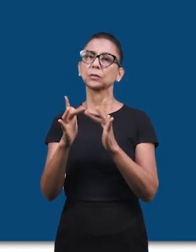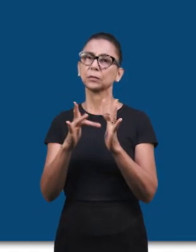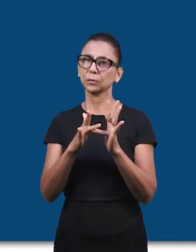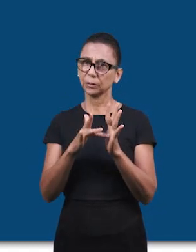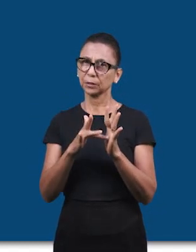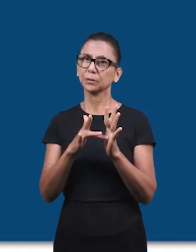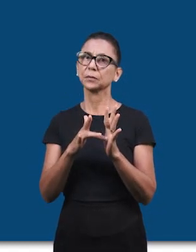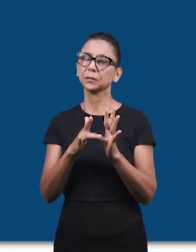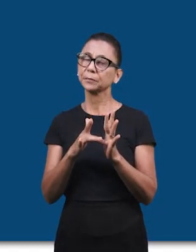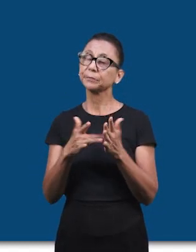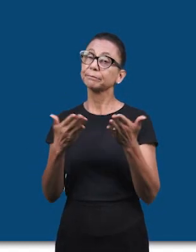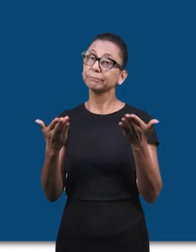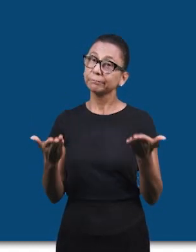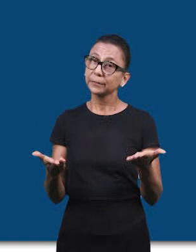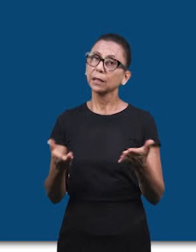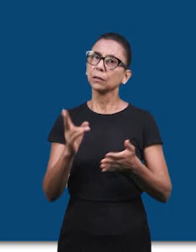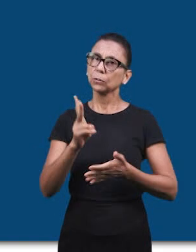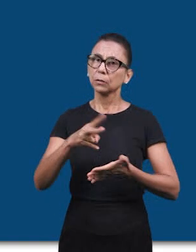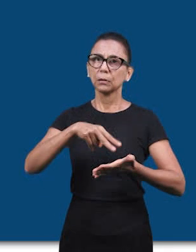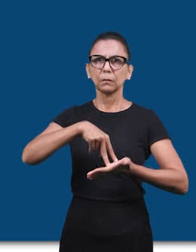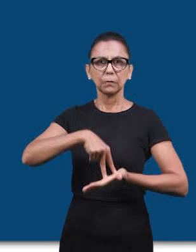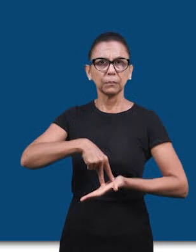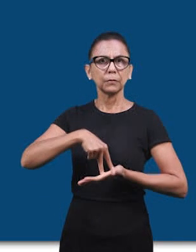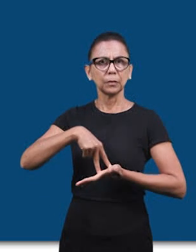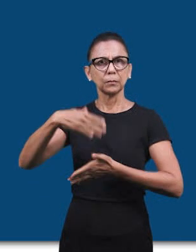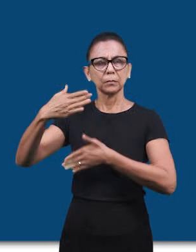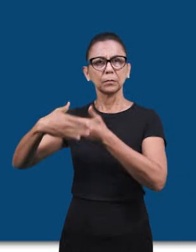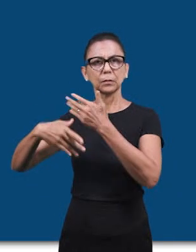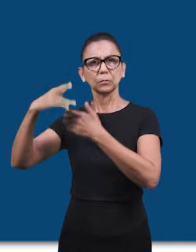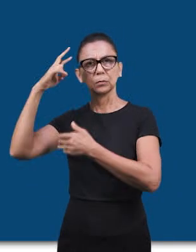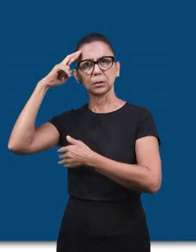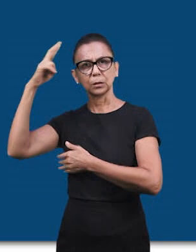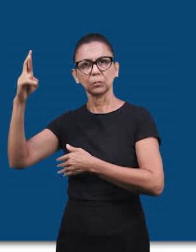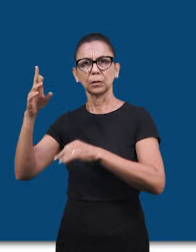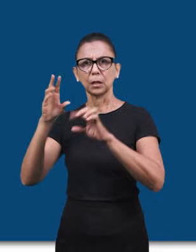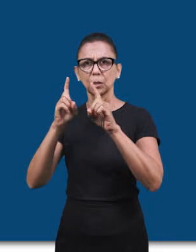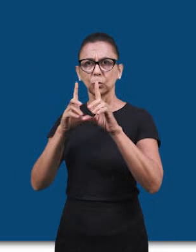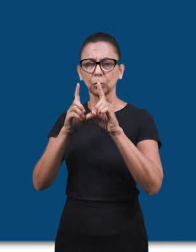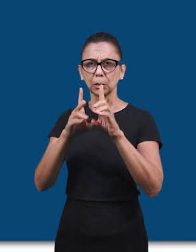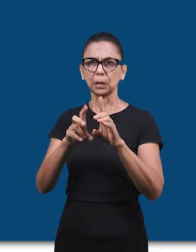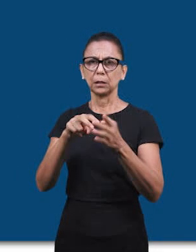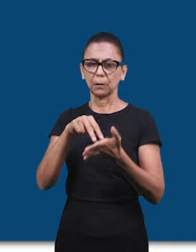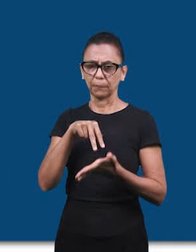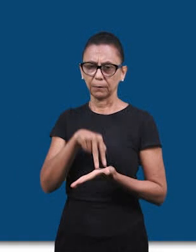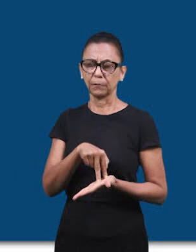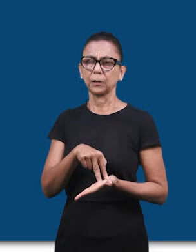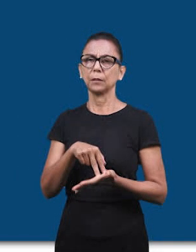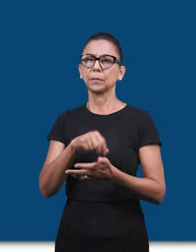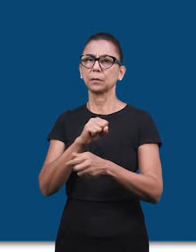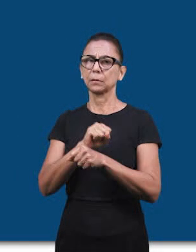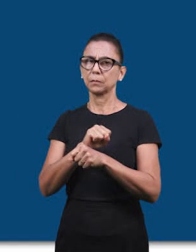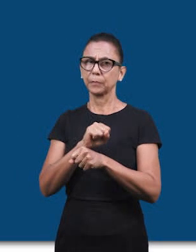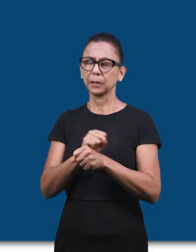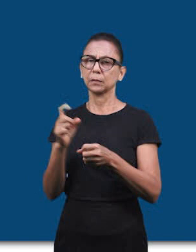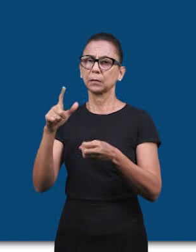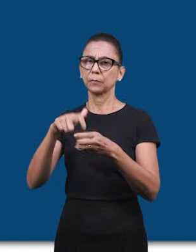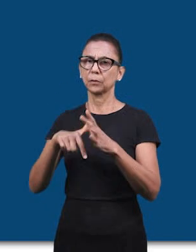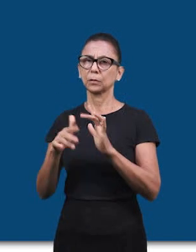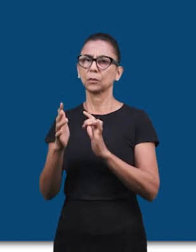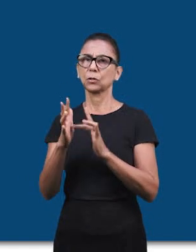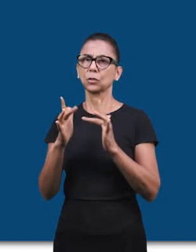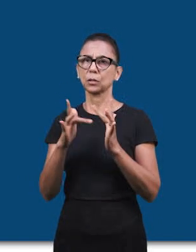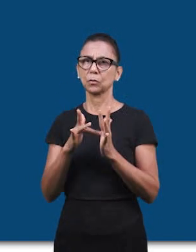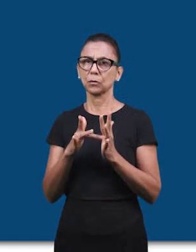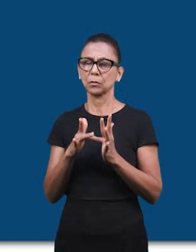все это показывает о приближающемся пришествии Господа Иисуса. Поэтому будьте тверды в Господе, в учении,